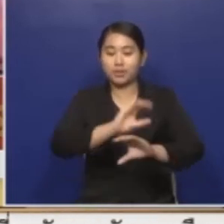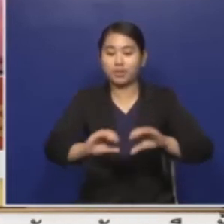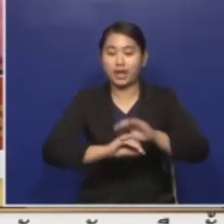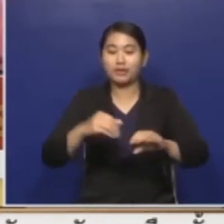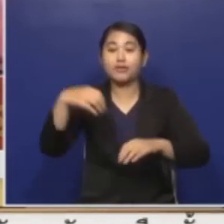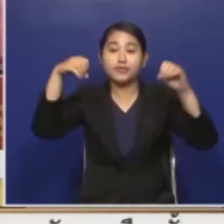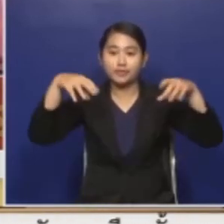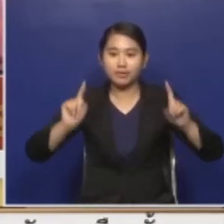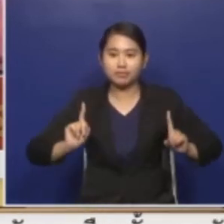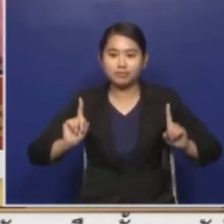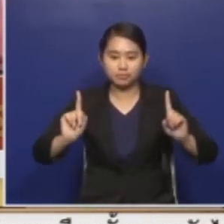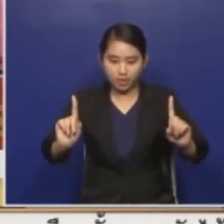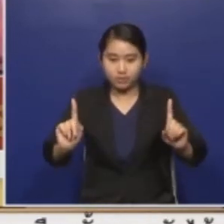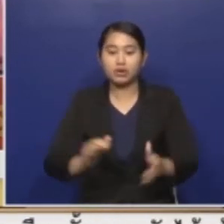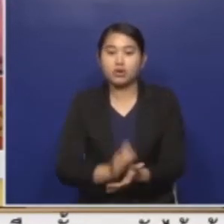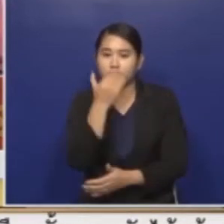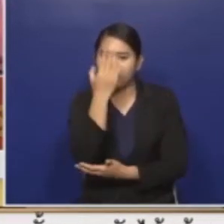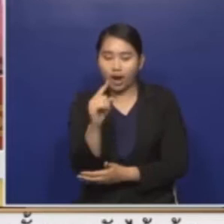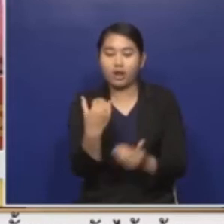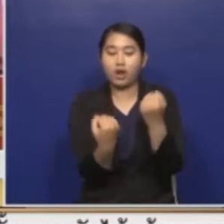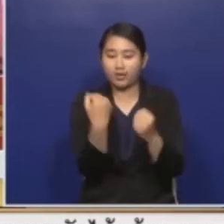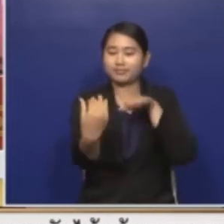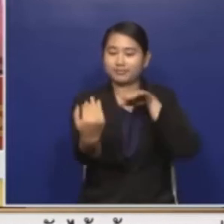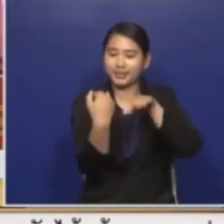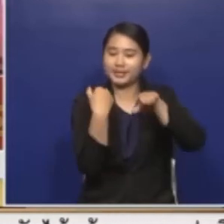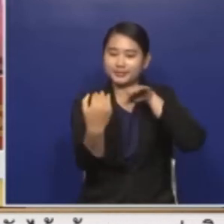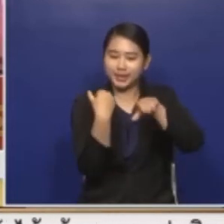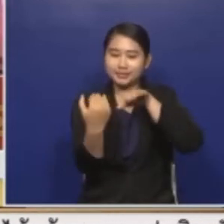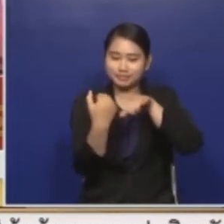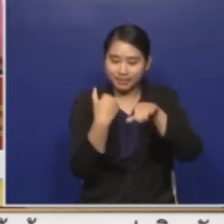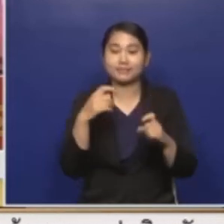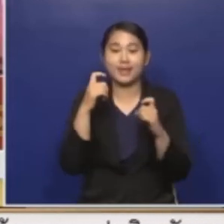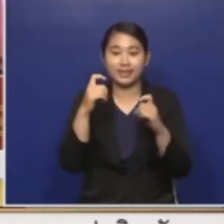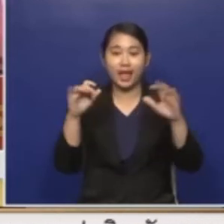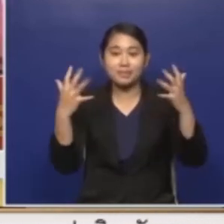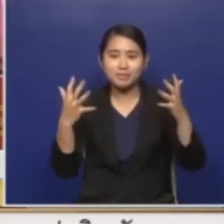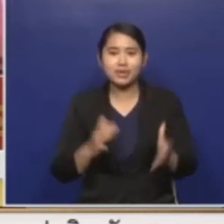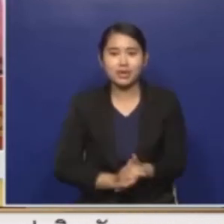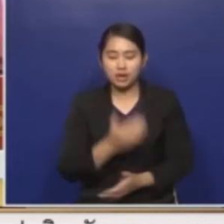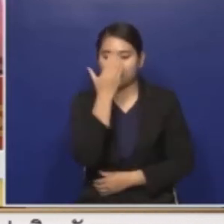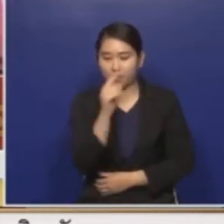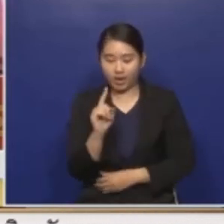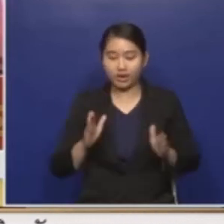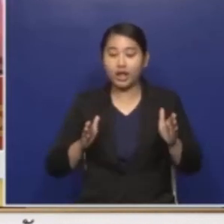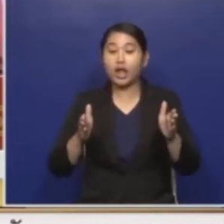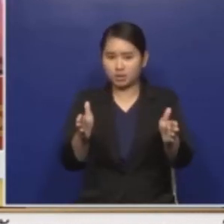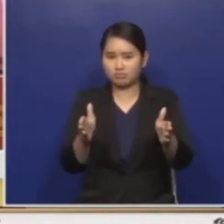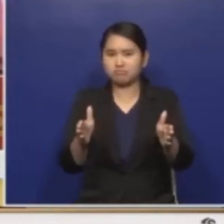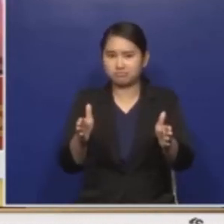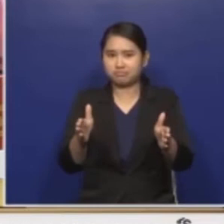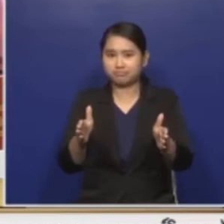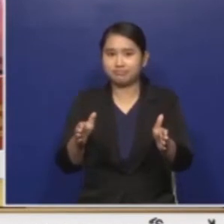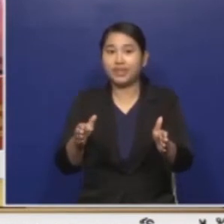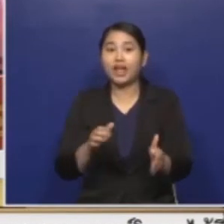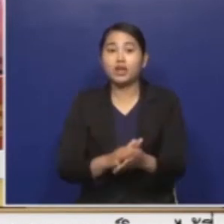อที่จะให้การใช้รถใช้ถนนของพี่น้องประชาชนปลอดภัยยิ่งขึ้นเพราะว่าถนนดังกล่าวนะครับมีวิทยาลัยเท